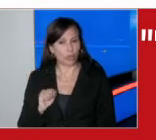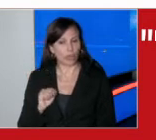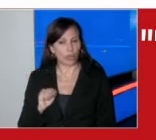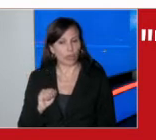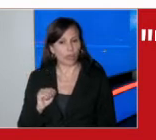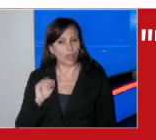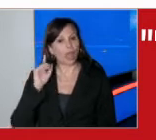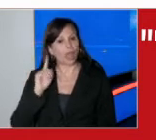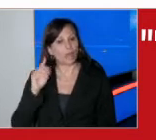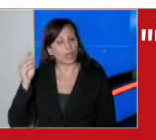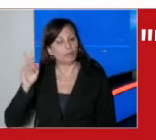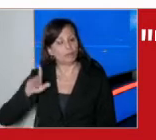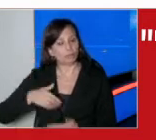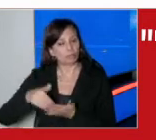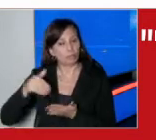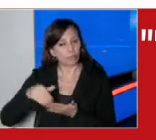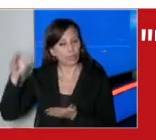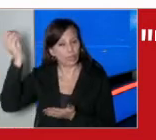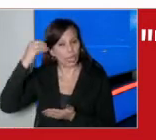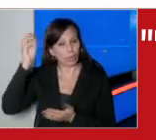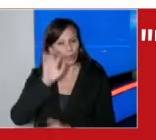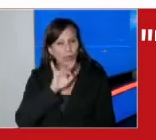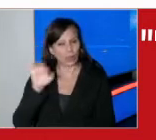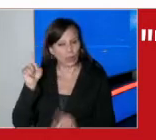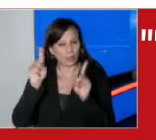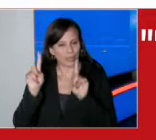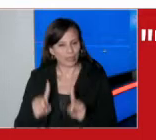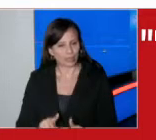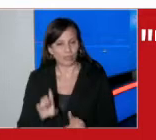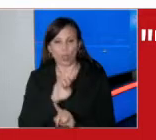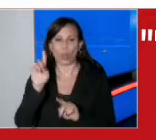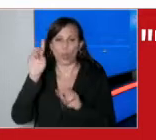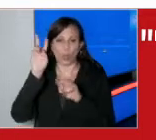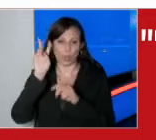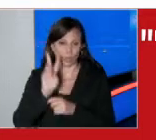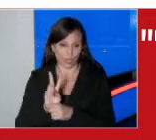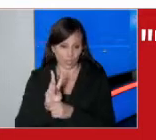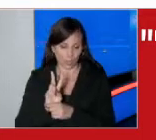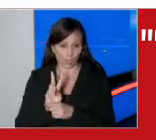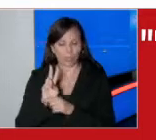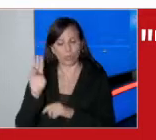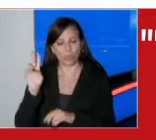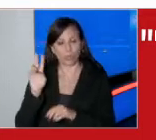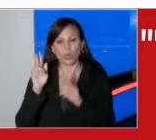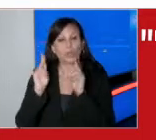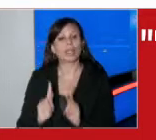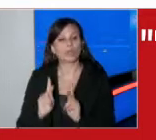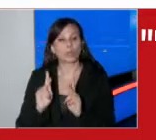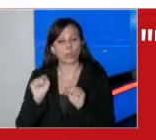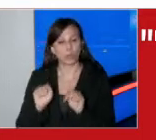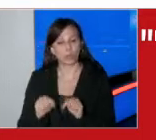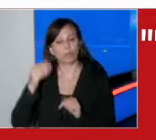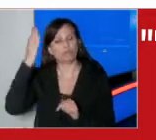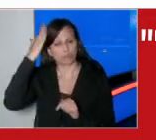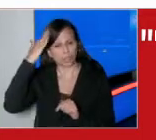להיות שאנחנו עוד נמשיך ללמוד את האלף בית היווני, מה שנקרא, ולא נעצור רק באות ה-15 האומיקרון, אנחנו כנראה נדע ונכיר